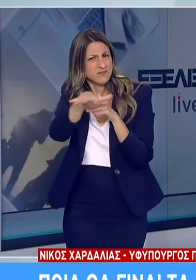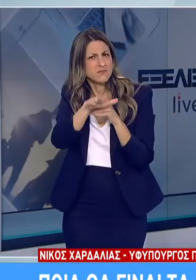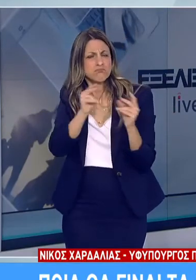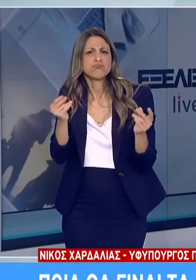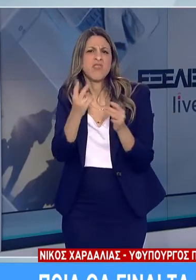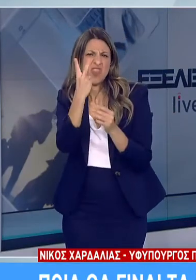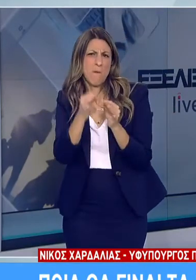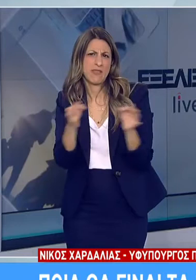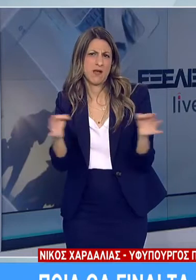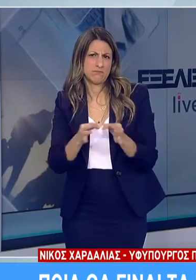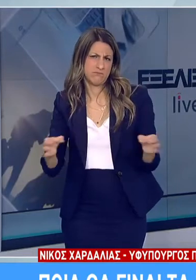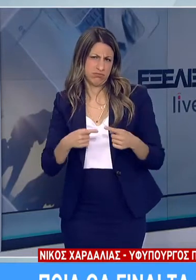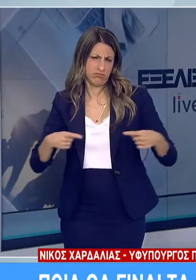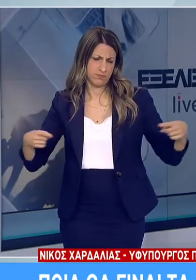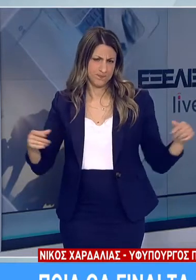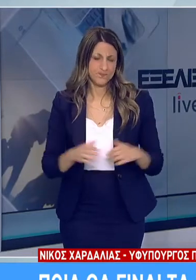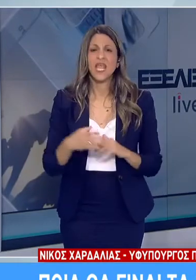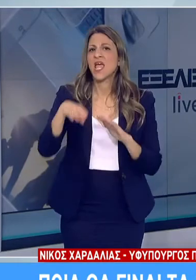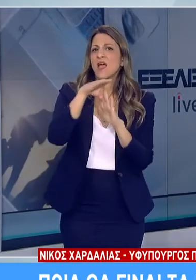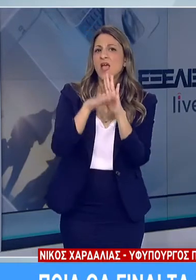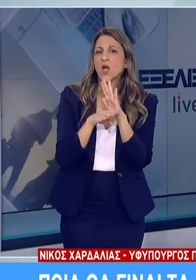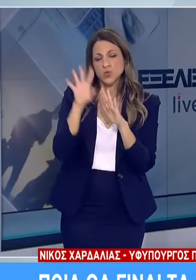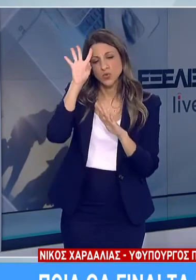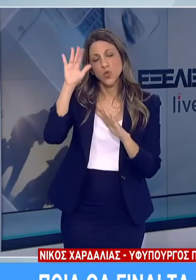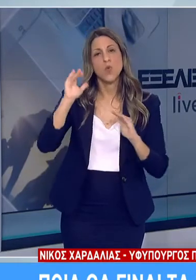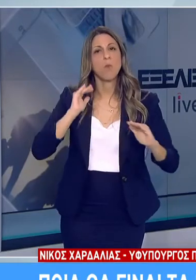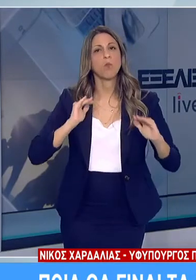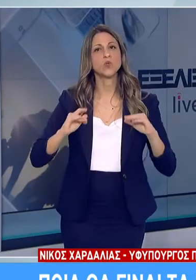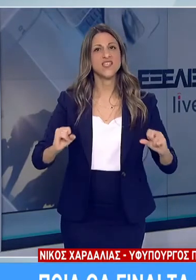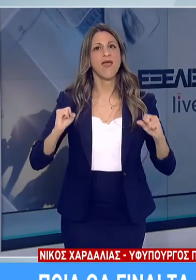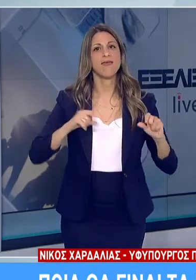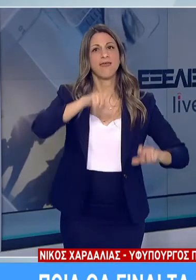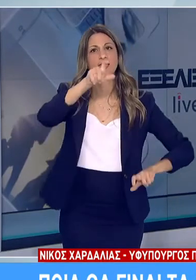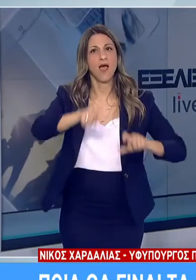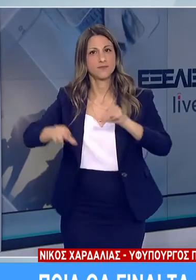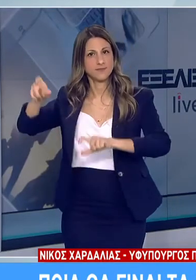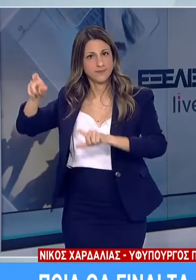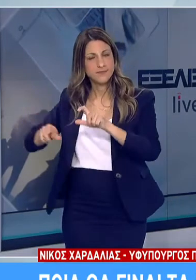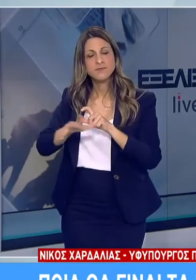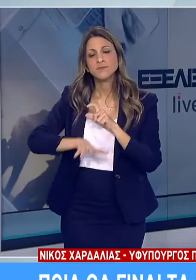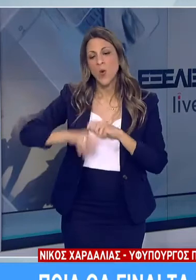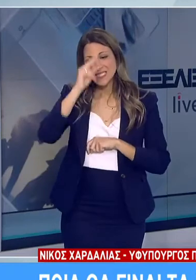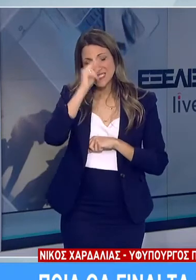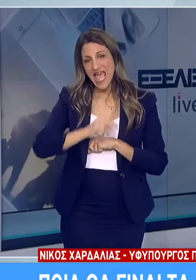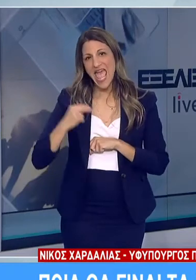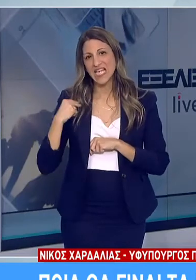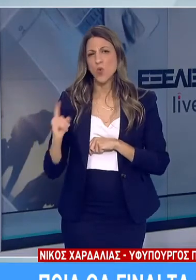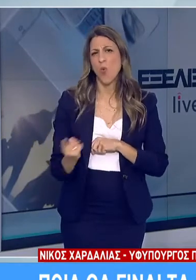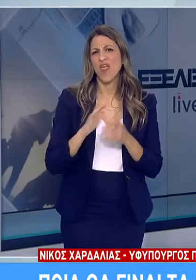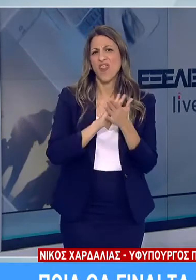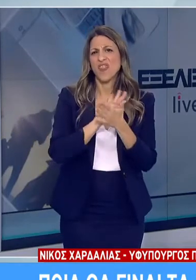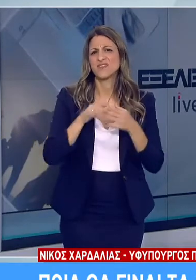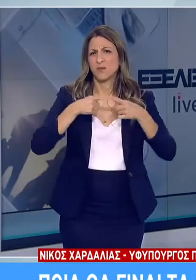υπαίθριων συναντήσεων. Οι παραπάνω κανόνες αφορούν στην προστασία της δημόσιας υγείας, ισχύουν για τους χώρους λατρείας όλων των